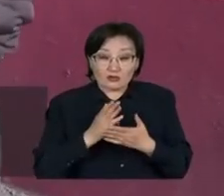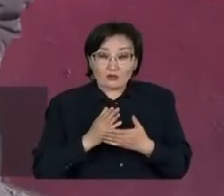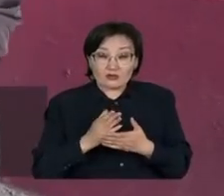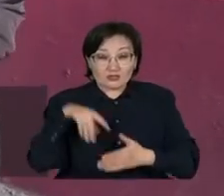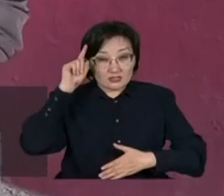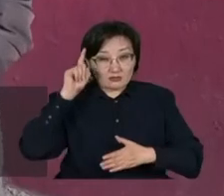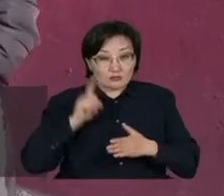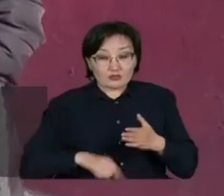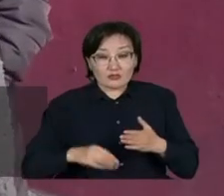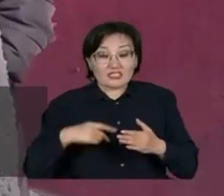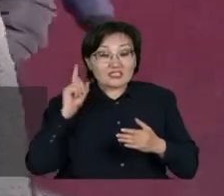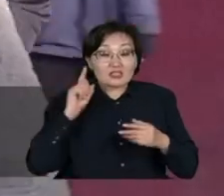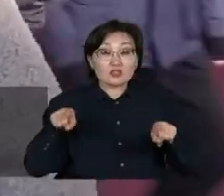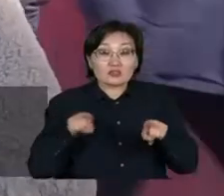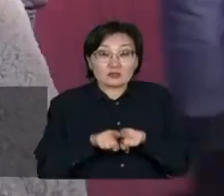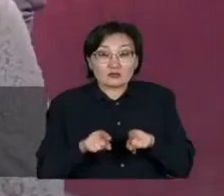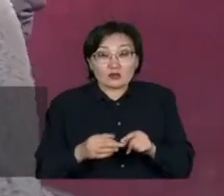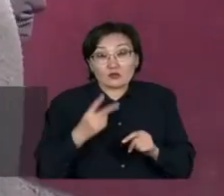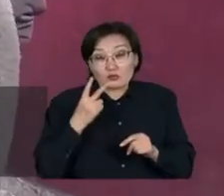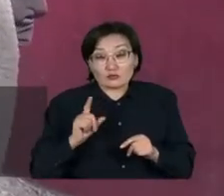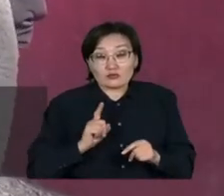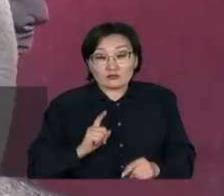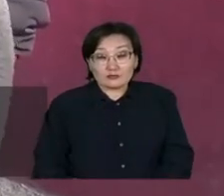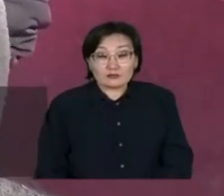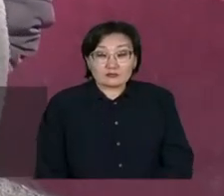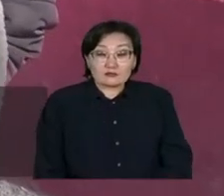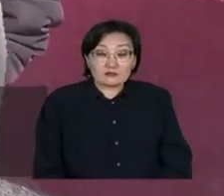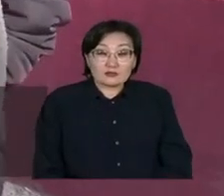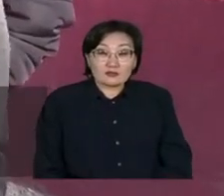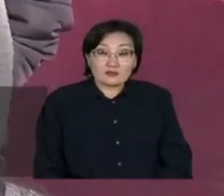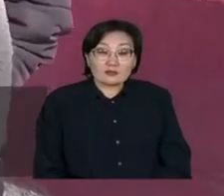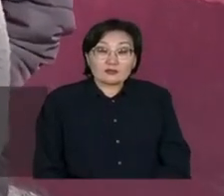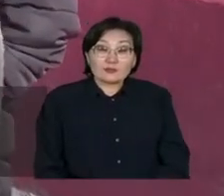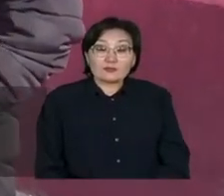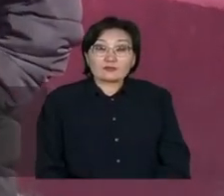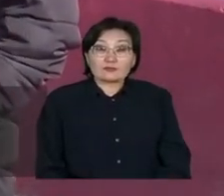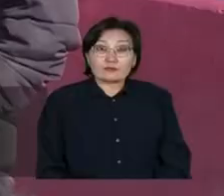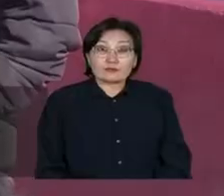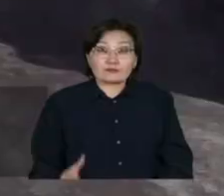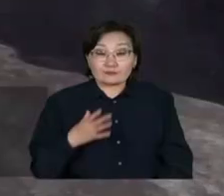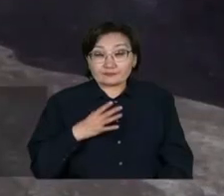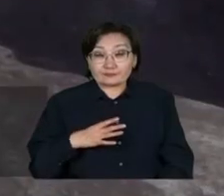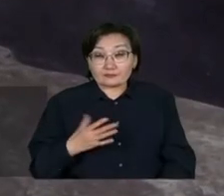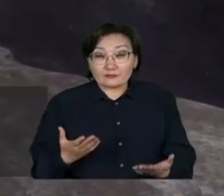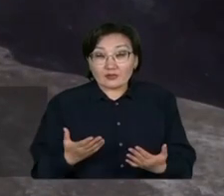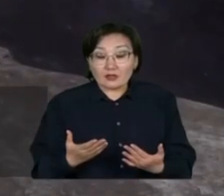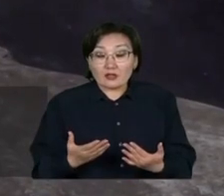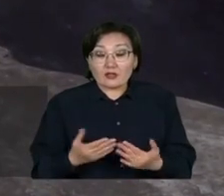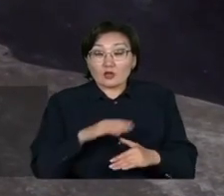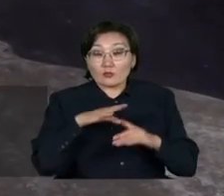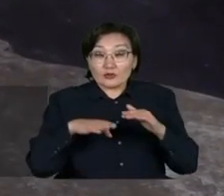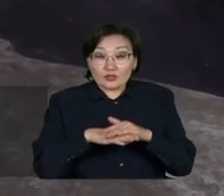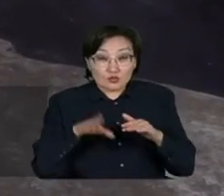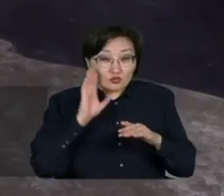Батарея. Теп, есть так, енді сондай деп, енді надеемся. Ну, придется. Асына подвалда су